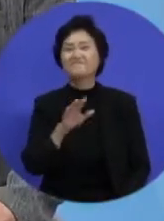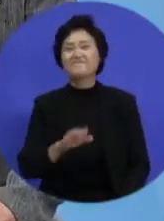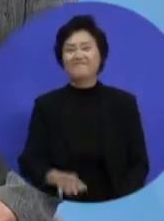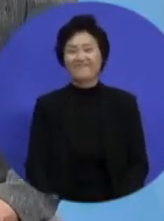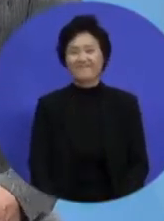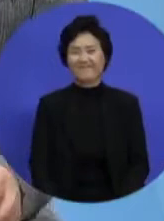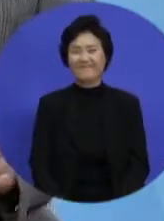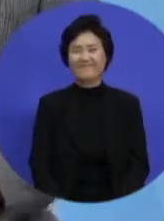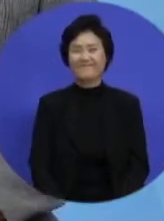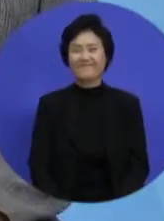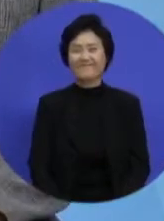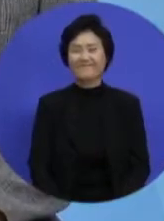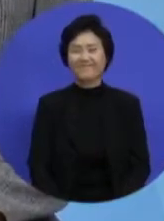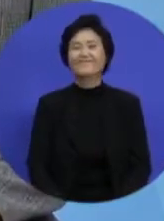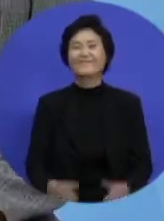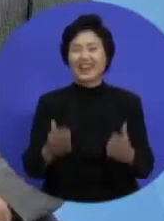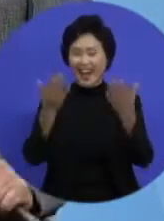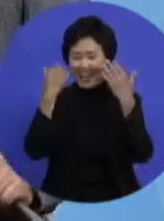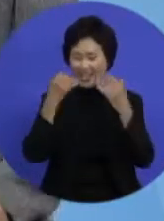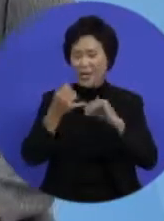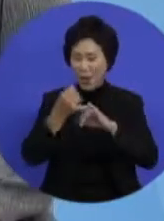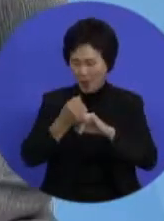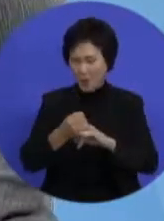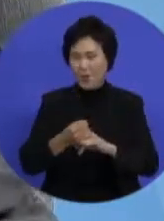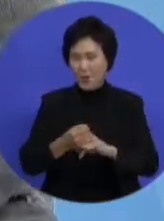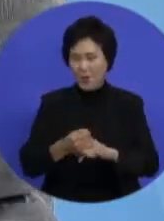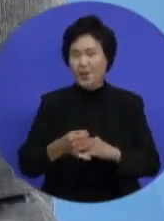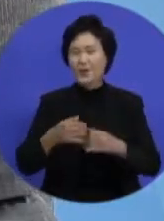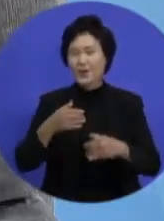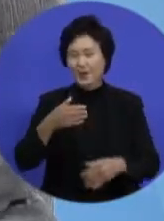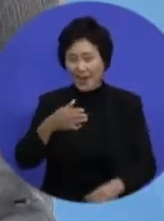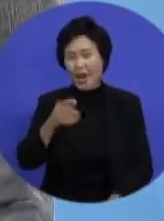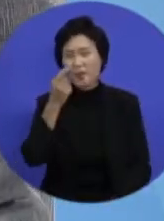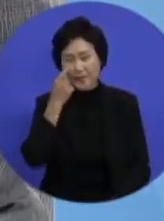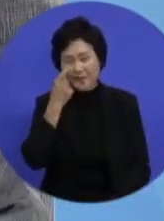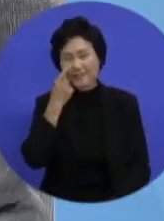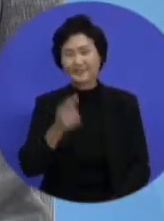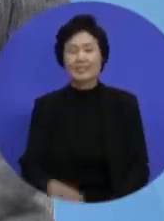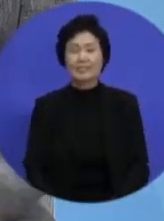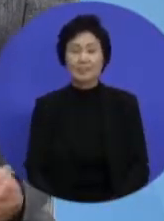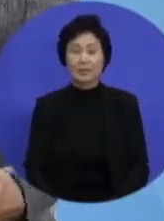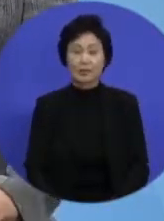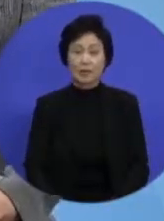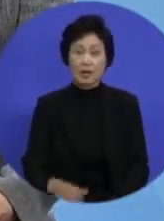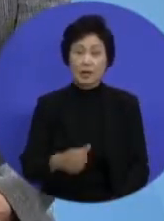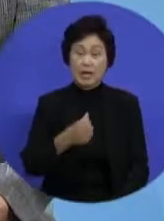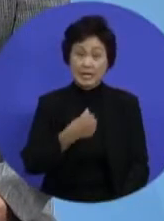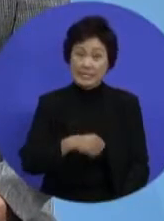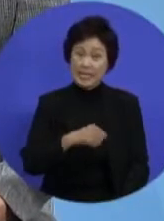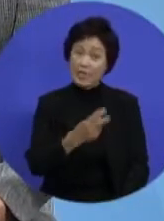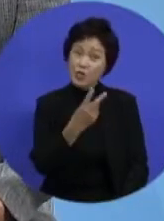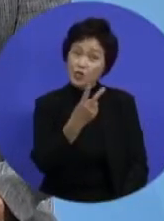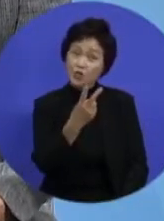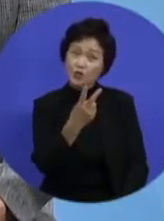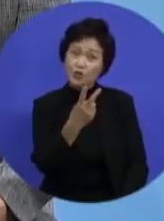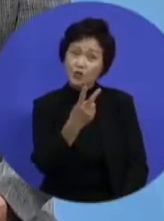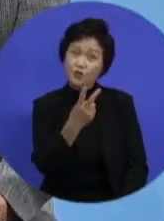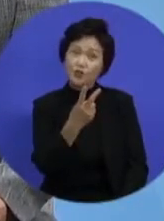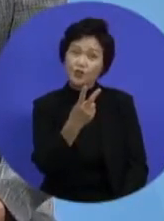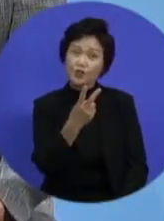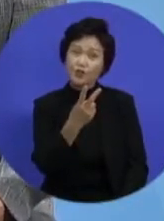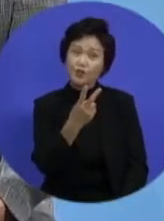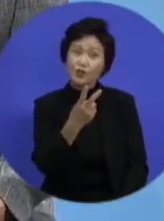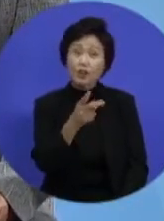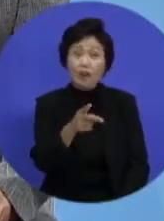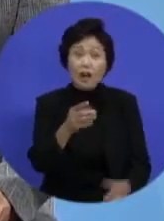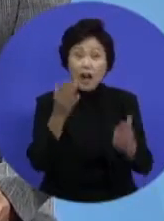네. 아니, 그러면은. 학교 꼭 가야 되겠네요. 제가 가고 싶다니까. 네. 그럼 두 분의 자녀분들도 있으실 거 아니에요? 네. 그럼